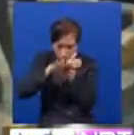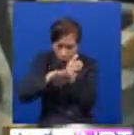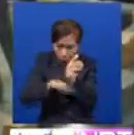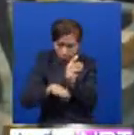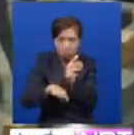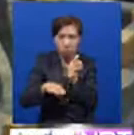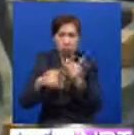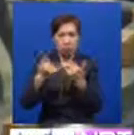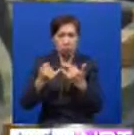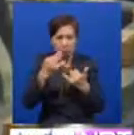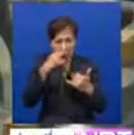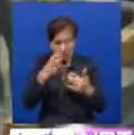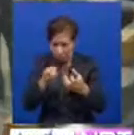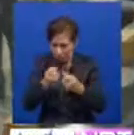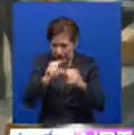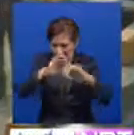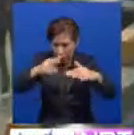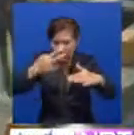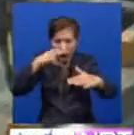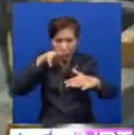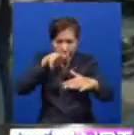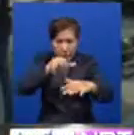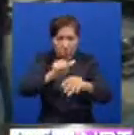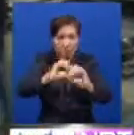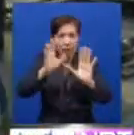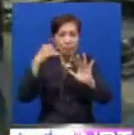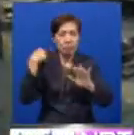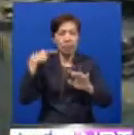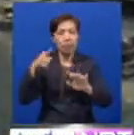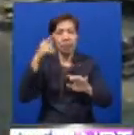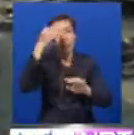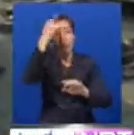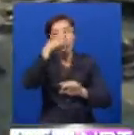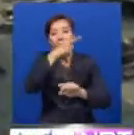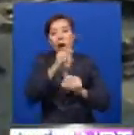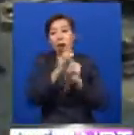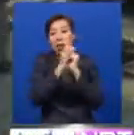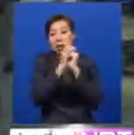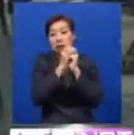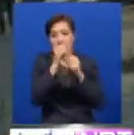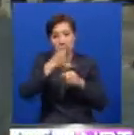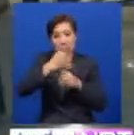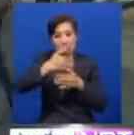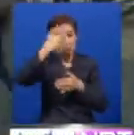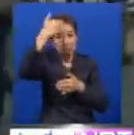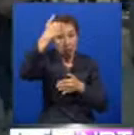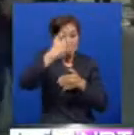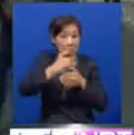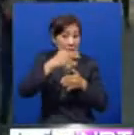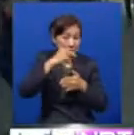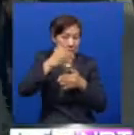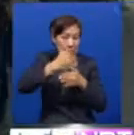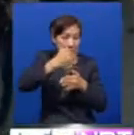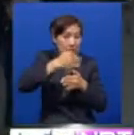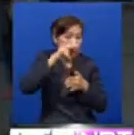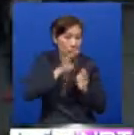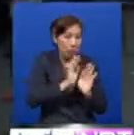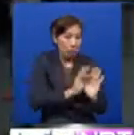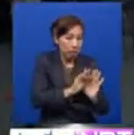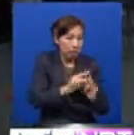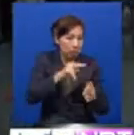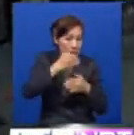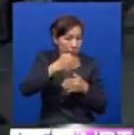หลายจุดมีเนินทรายเป็นบริเวณกว้างโดยจีนกักเก็บน้ำไว้ในเขื่อนและลดการระบายน้ำลงสู่ท้ายเขื่อน